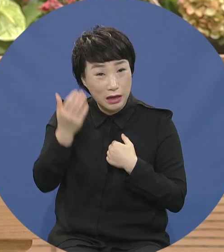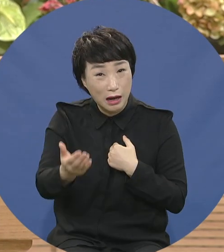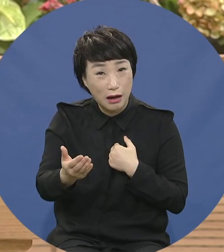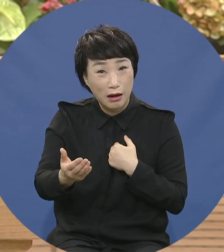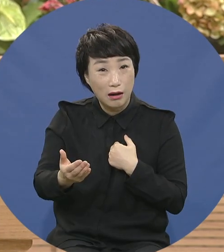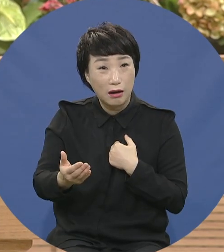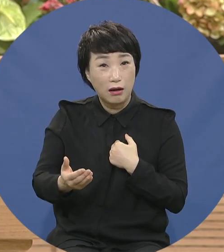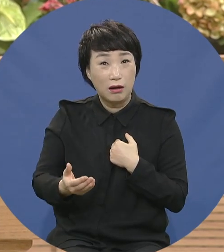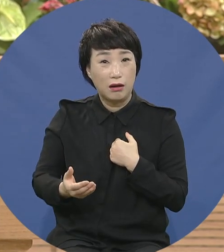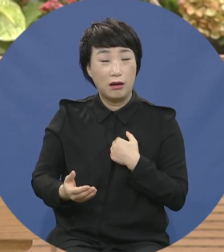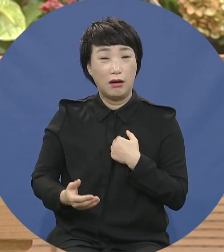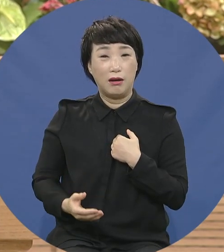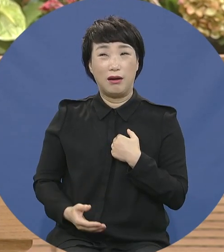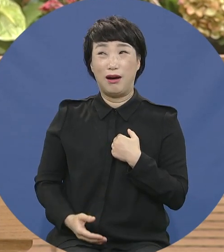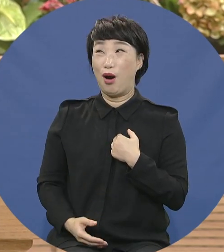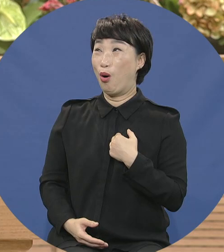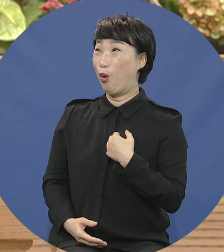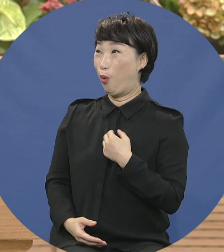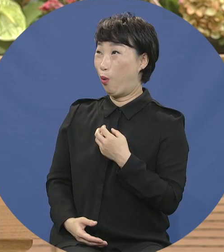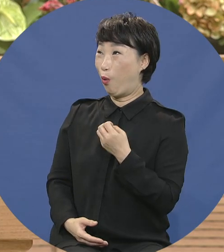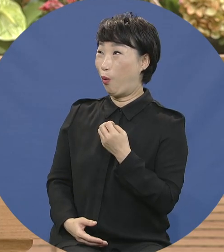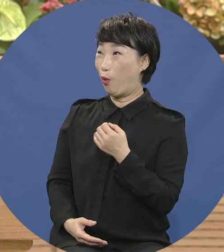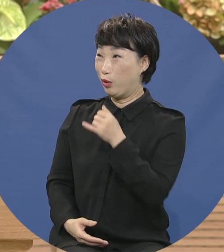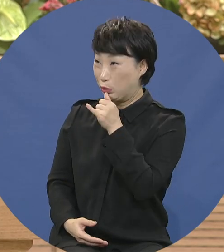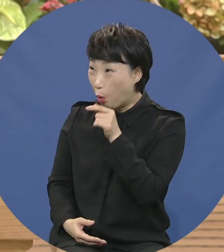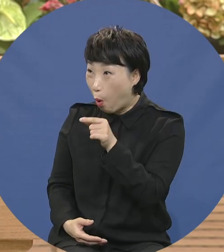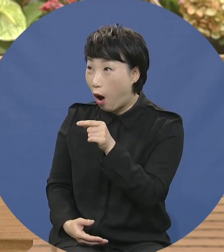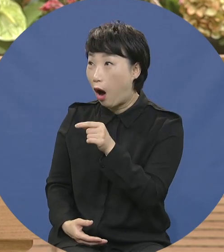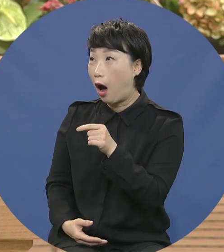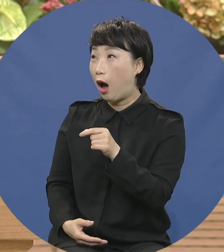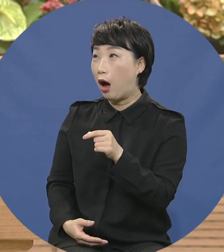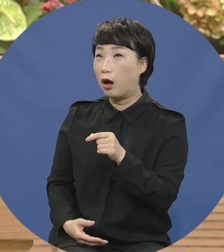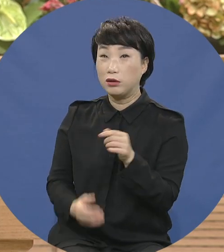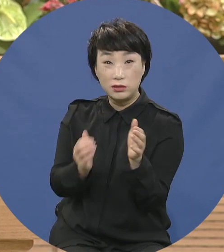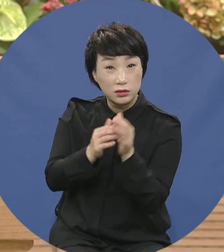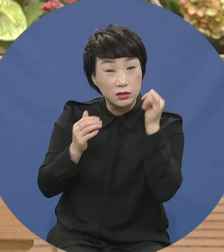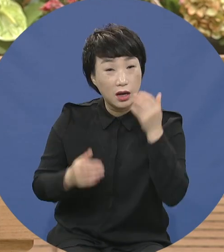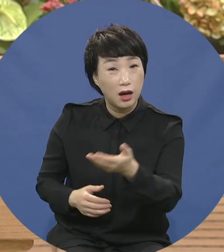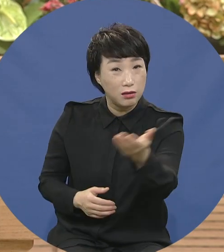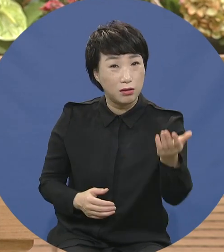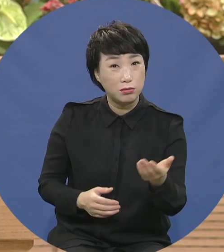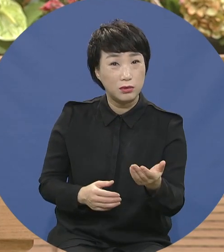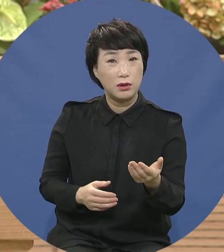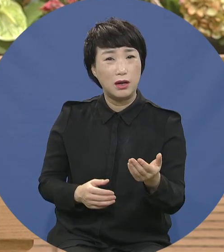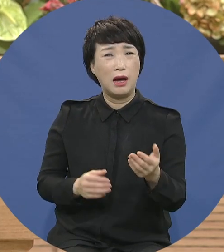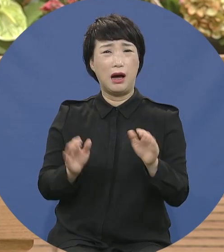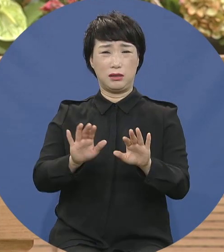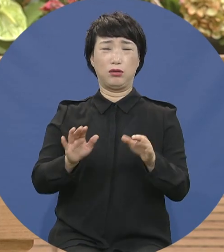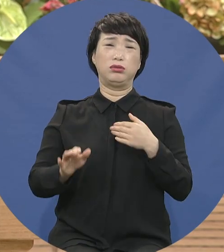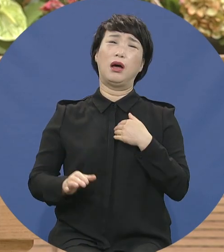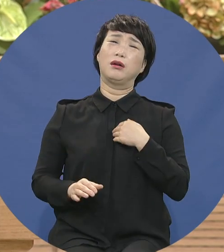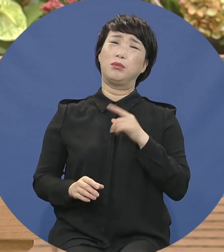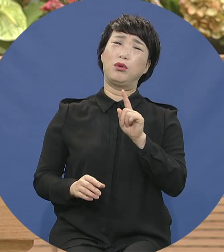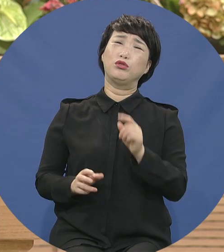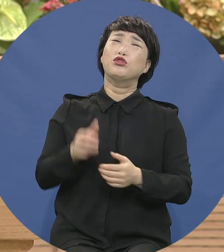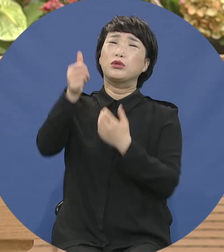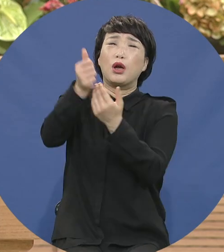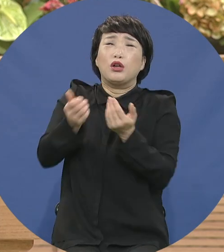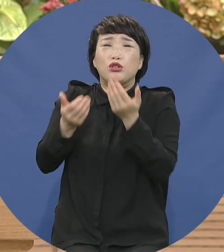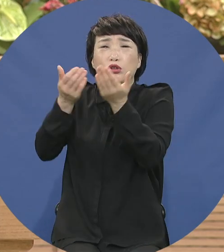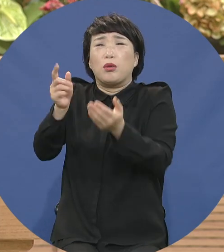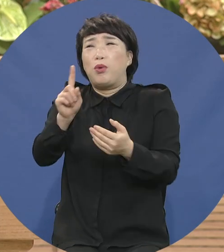있느냐. 아, 그런 것도 있네, 그런 것도 있어, 이 정도지. 그럼 나는 주님께 뭘